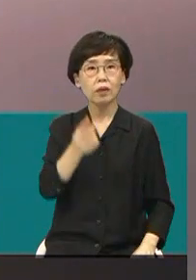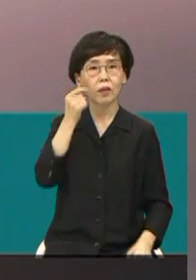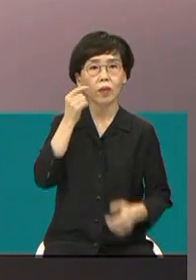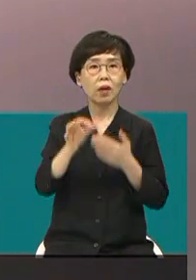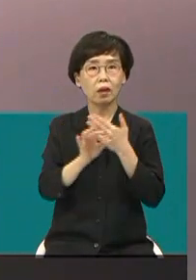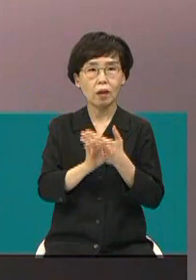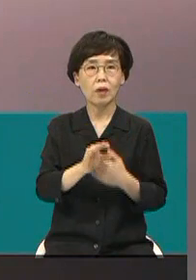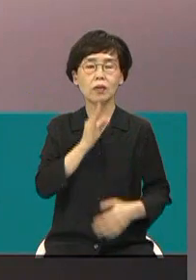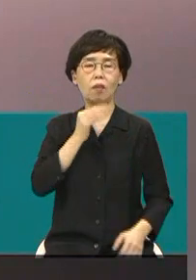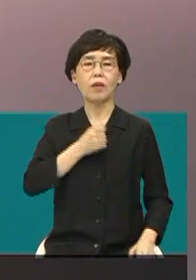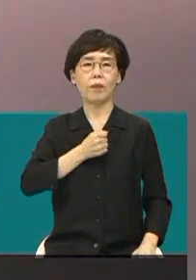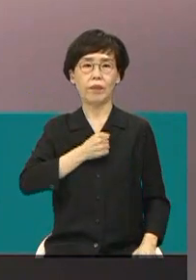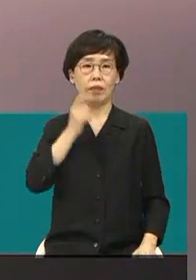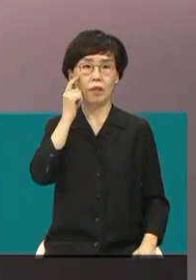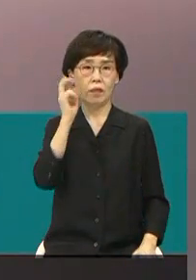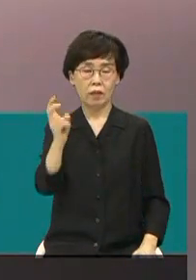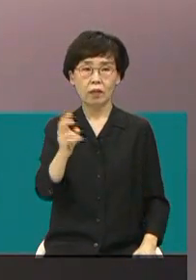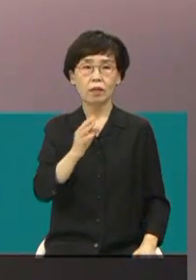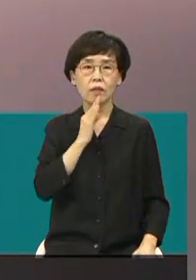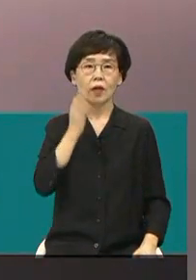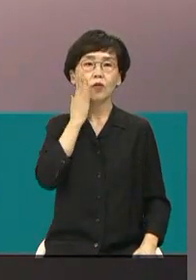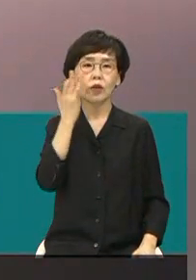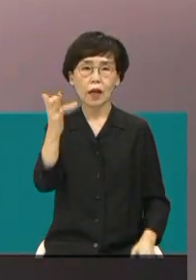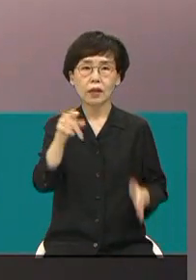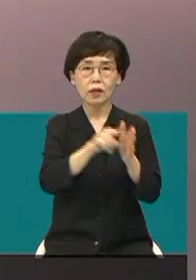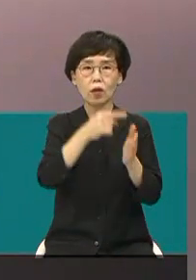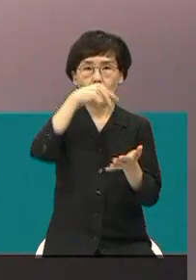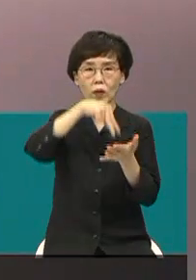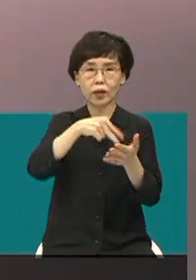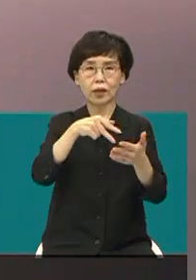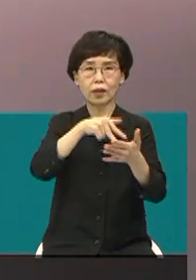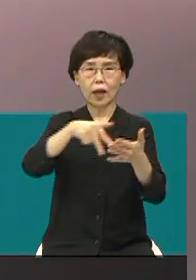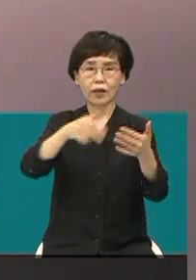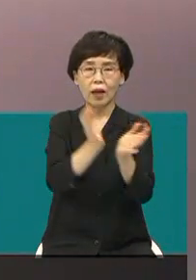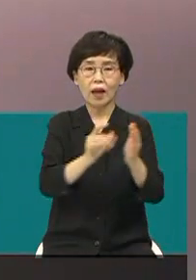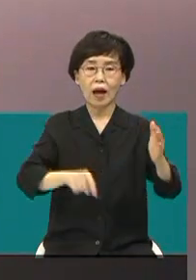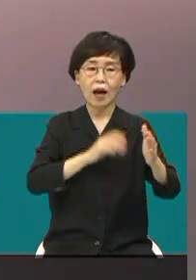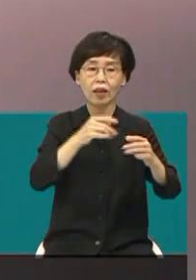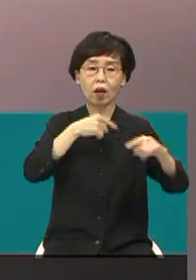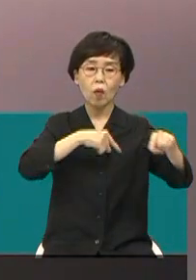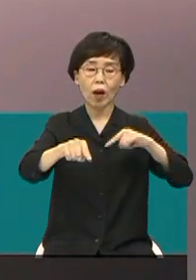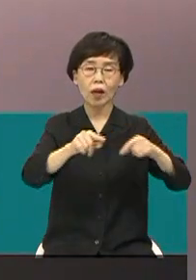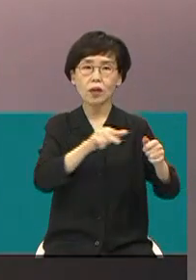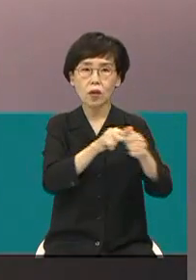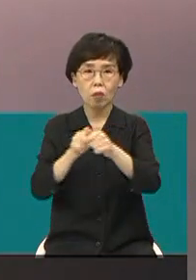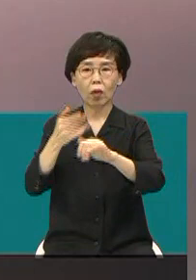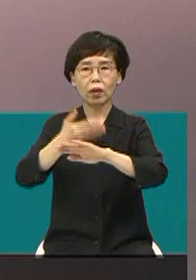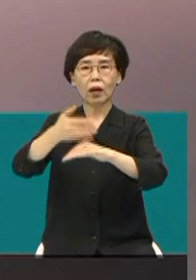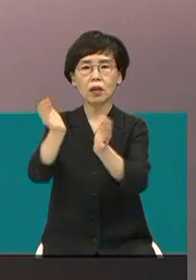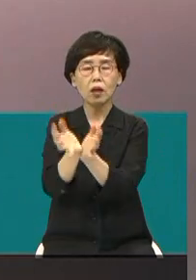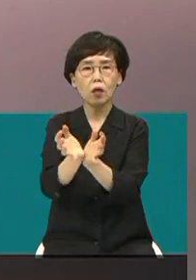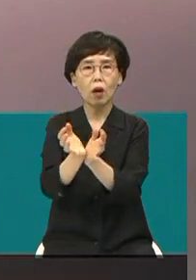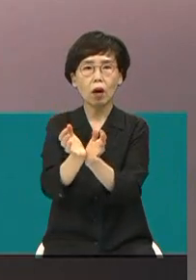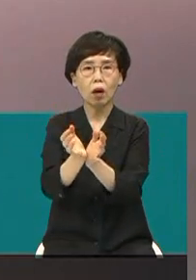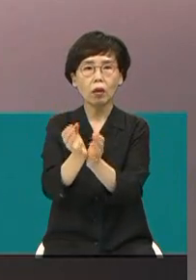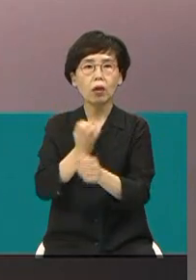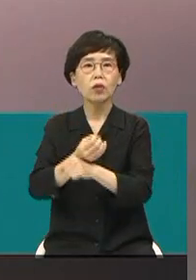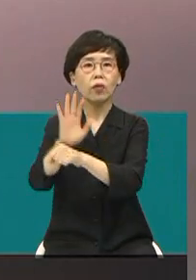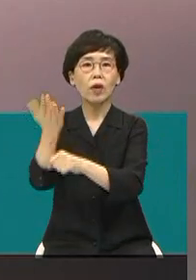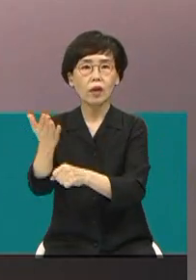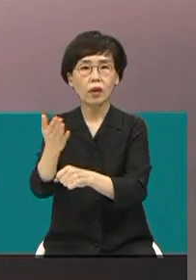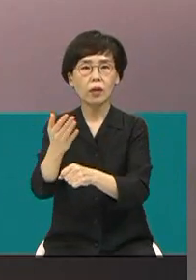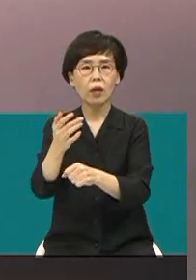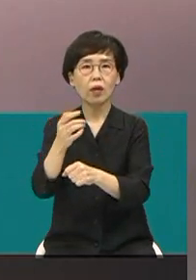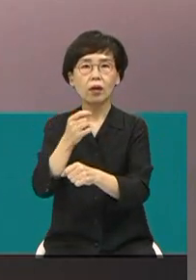정말 막막하실 겁니다. 실제 울산 신용보증재단의 내부 관리용 정보가 다른 기관으로 빠져나가 한